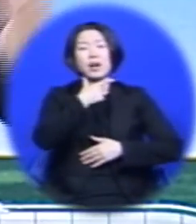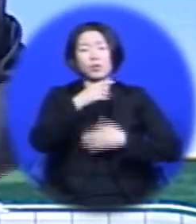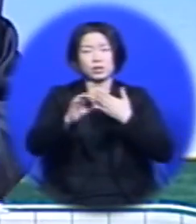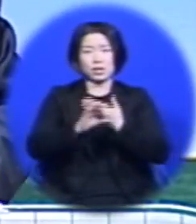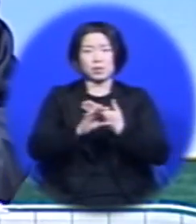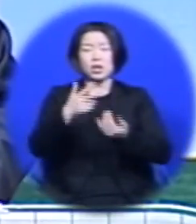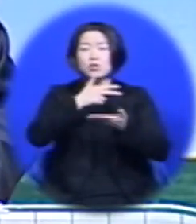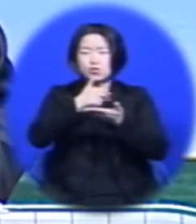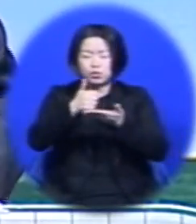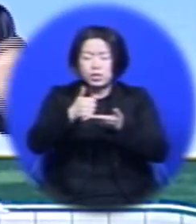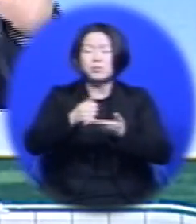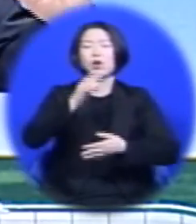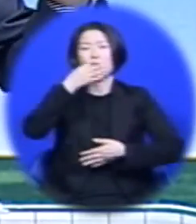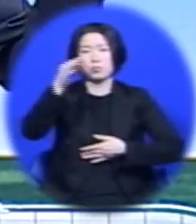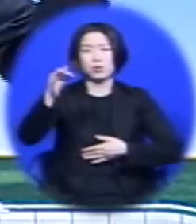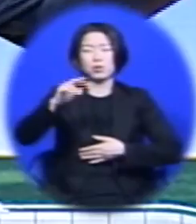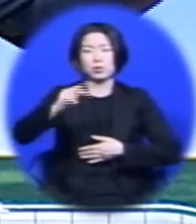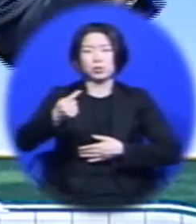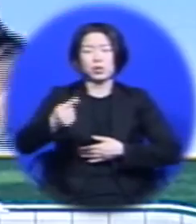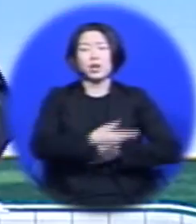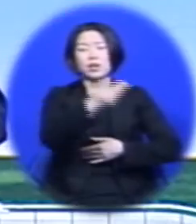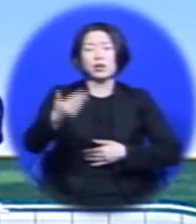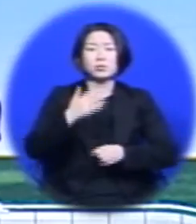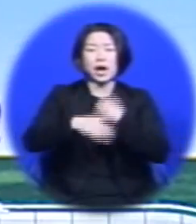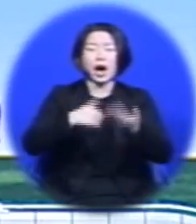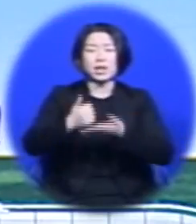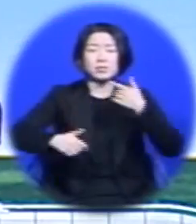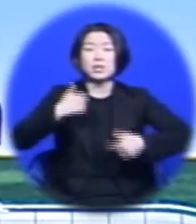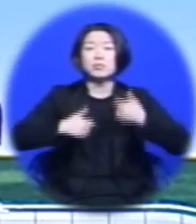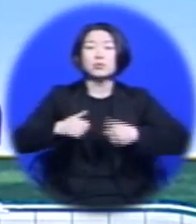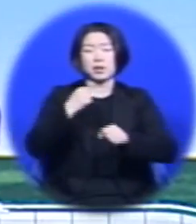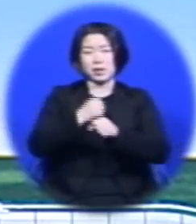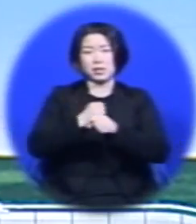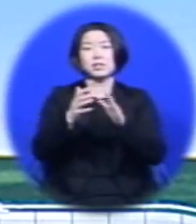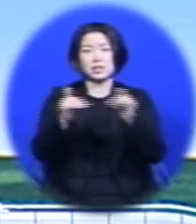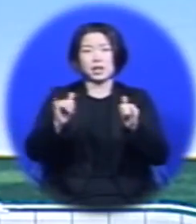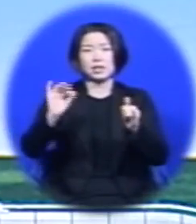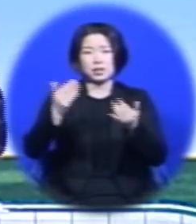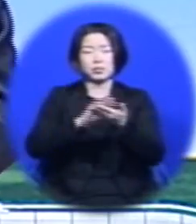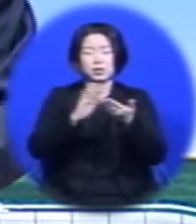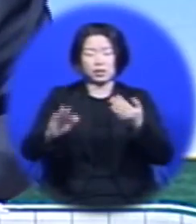라고만 불러도 여러분을 하나님을 너무나 기쁘시게 하는 자 되는 것입니다